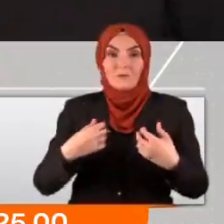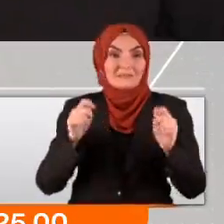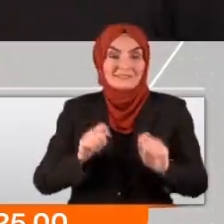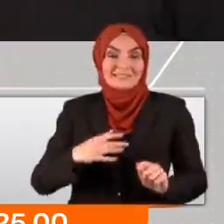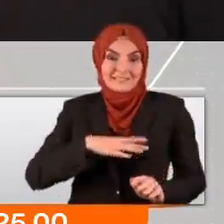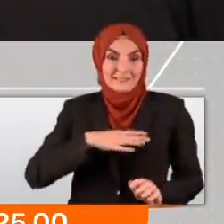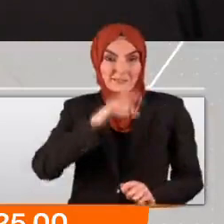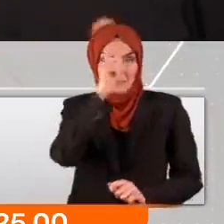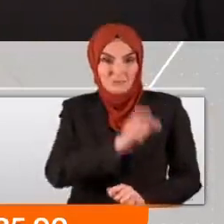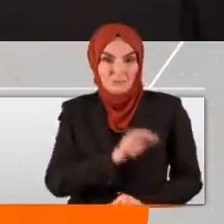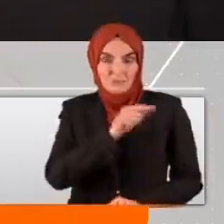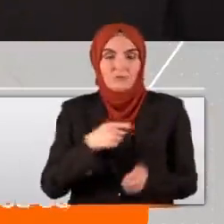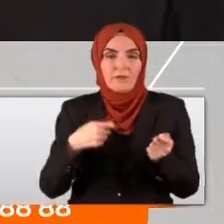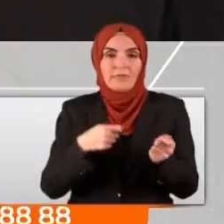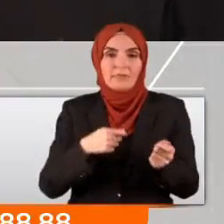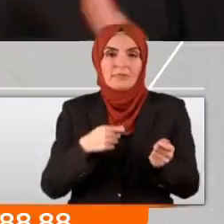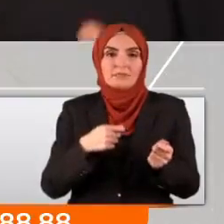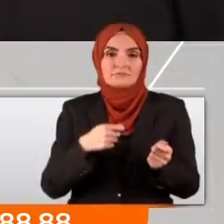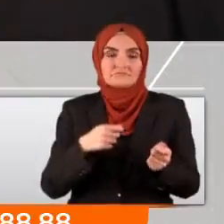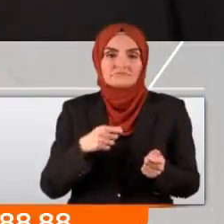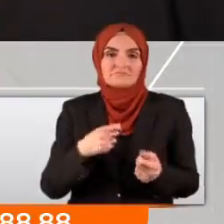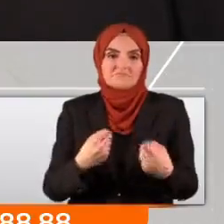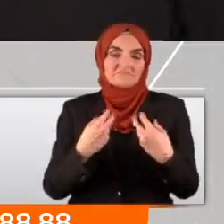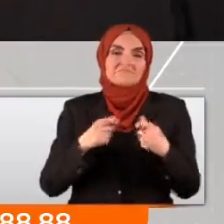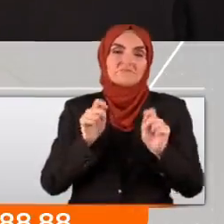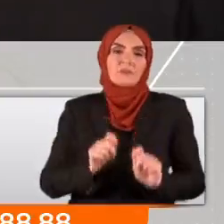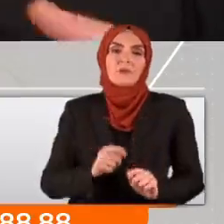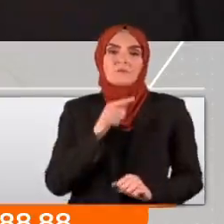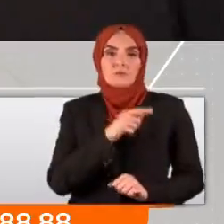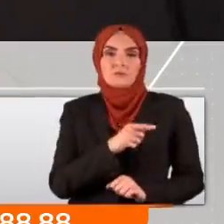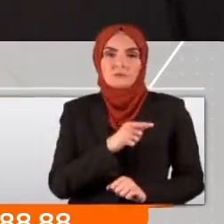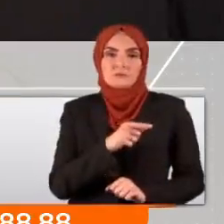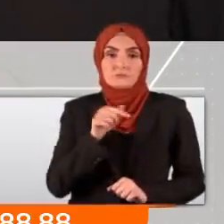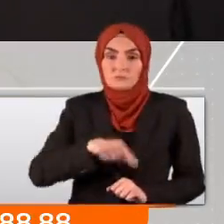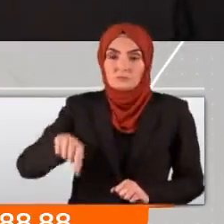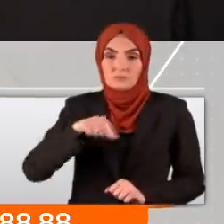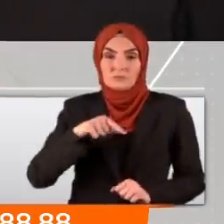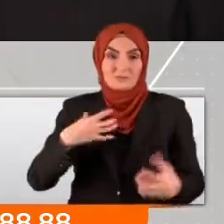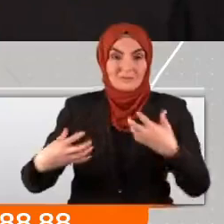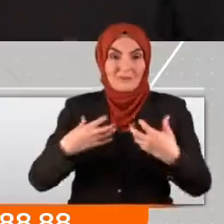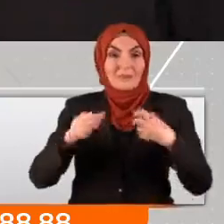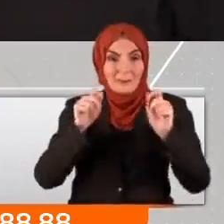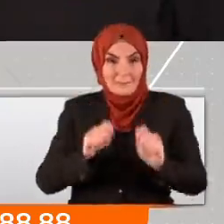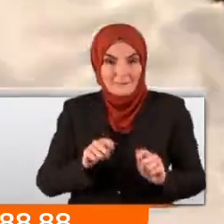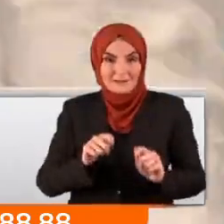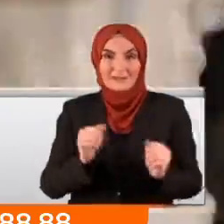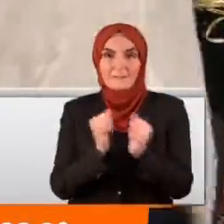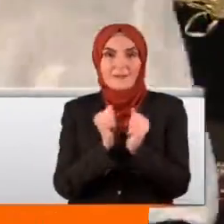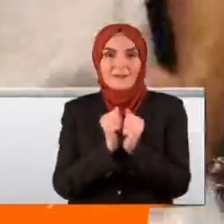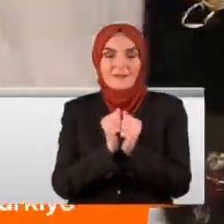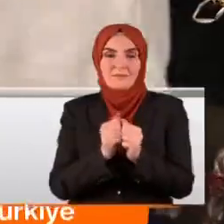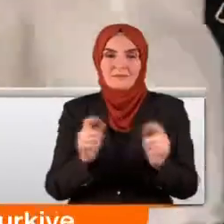ki hem sahnenin daha estetik, daha canlı, daha gerçekçi gözükmesi için hem de bu sahneleri canlandırırken partnerine zarar vermemesi için.